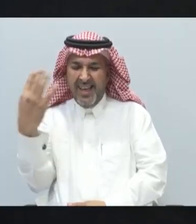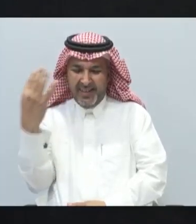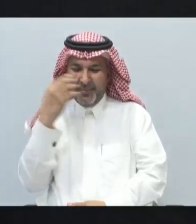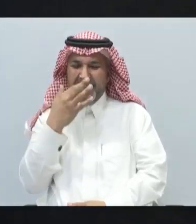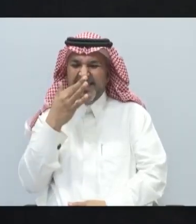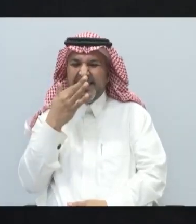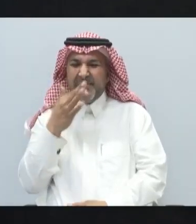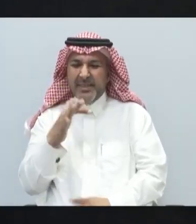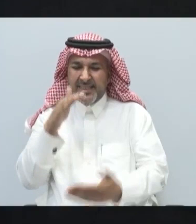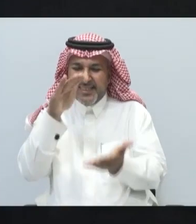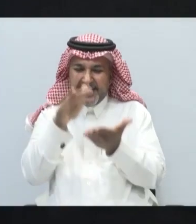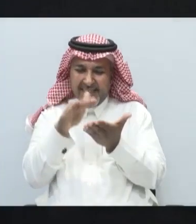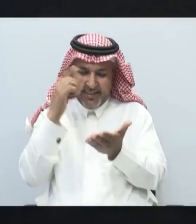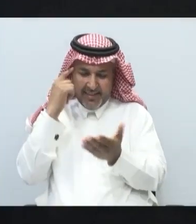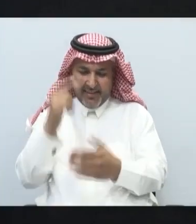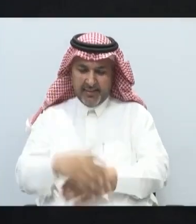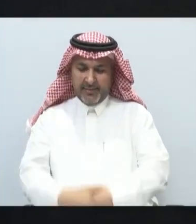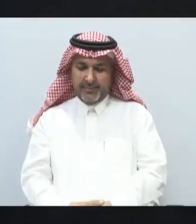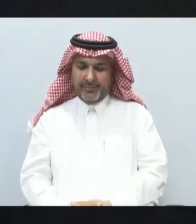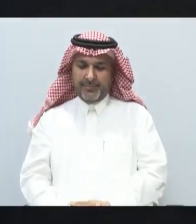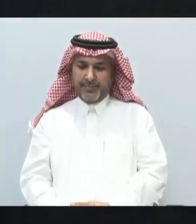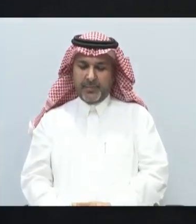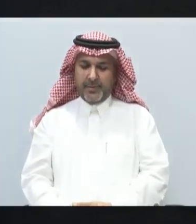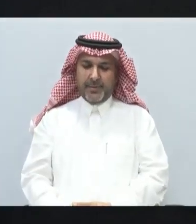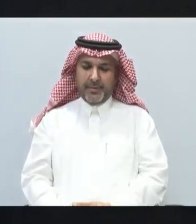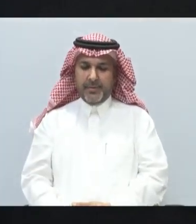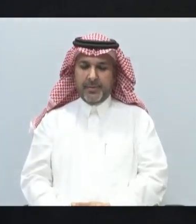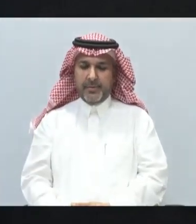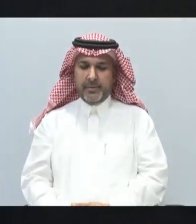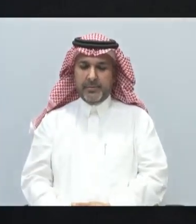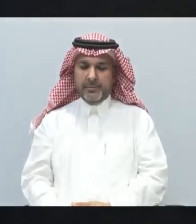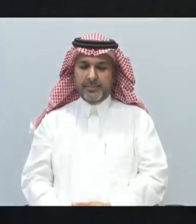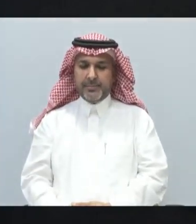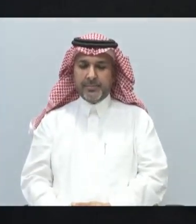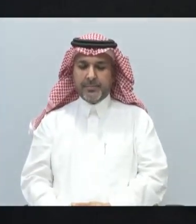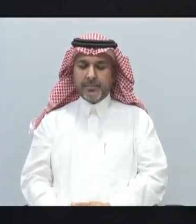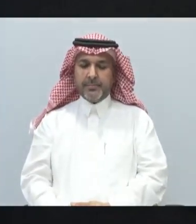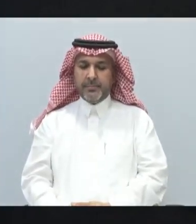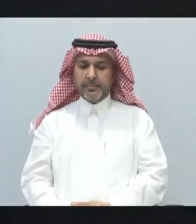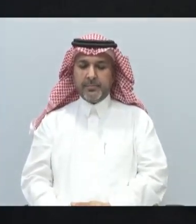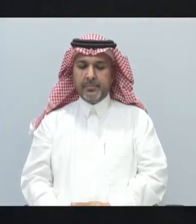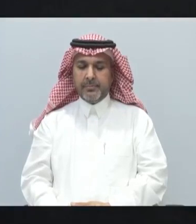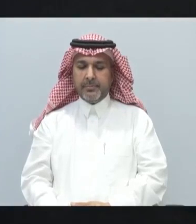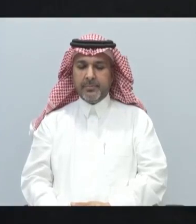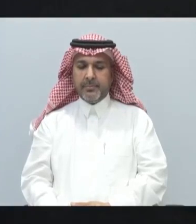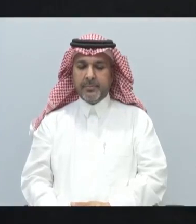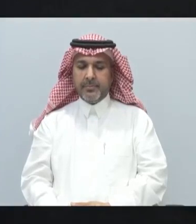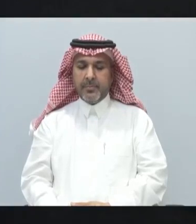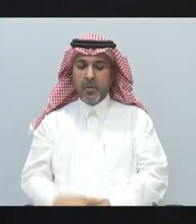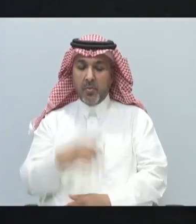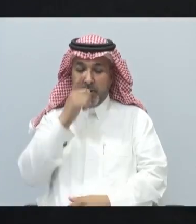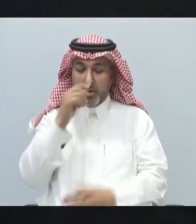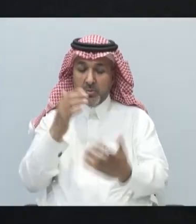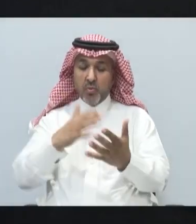لكن انت الحين متكلف 9000 ريال خساير بس هذه وانت ما بعد انتجت فبالتالي لاحظ